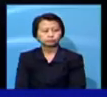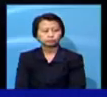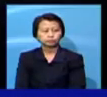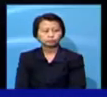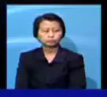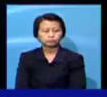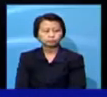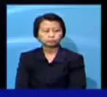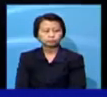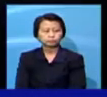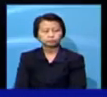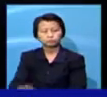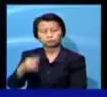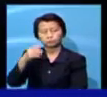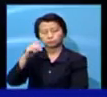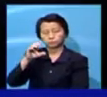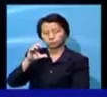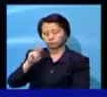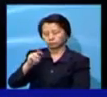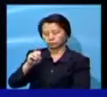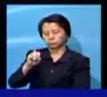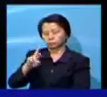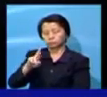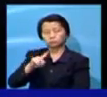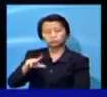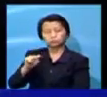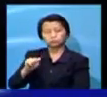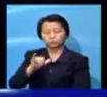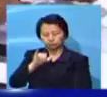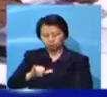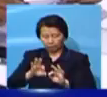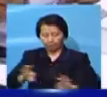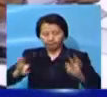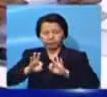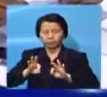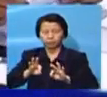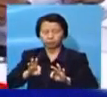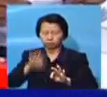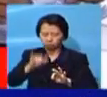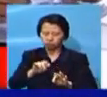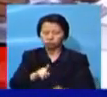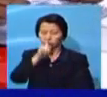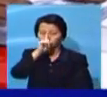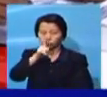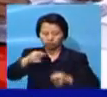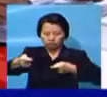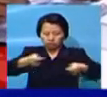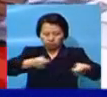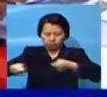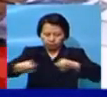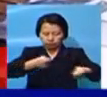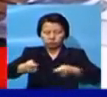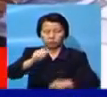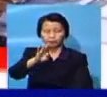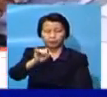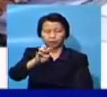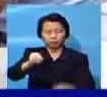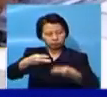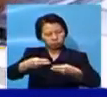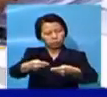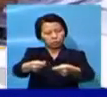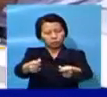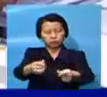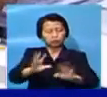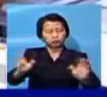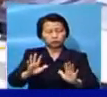Penyelesaian bagi Datuk Seri Mohamad norz apa yang penting ketika ini adalah keutamaan memastikan pentadbiran persatuan berjalan lancar